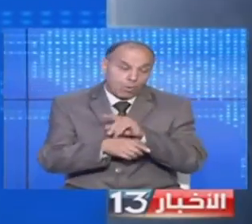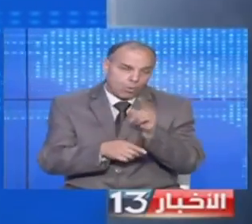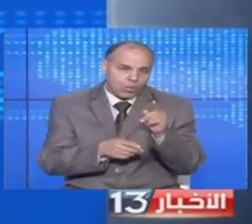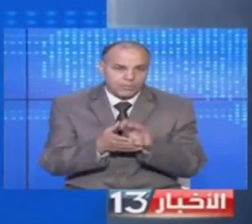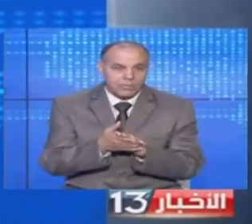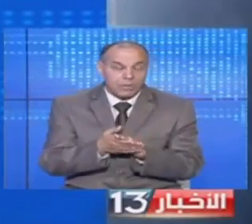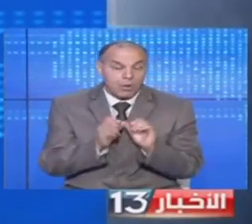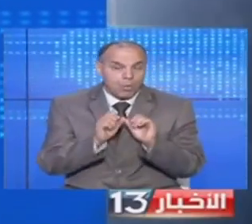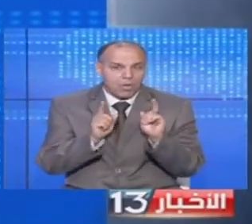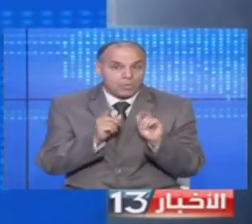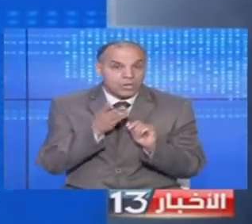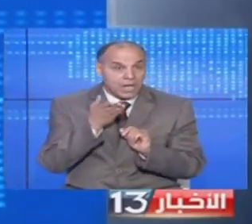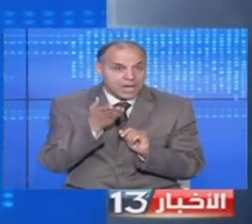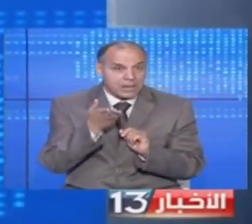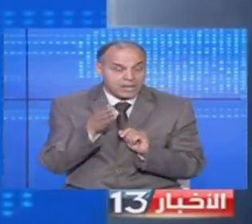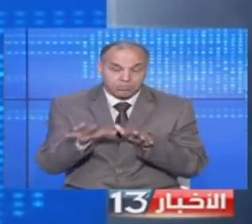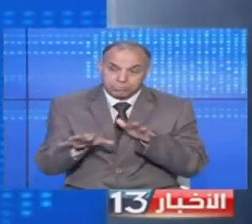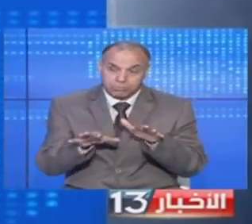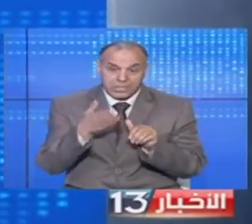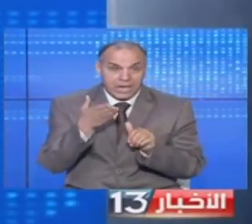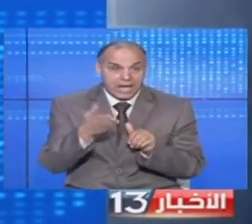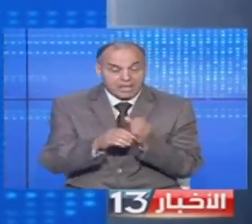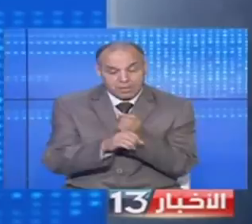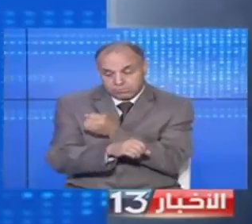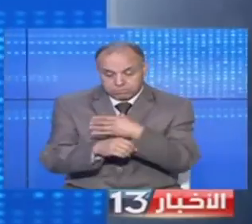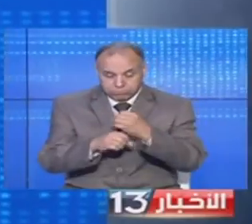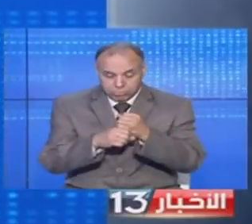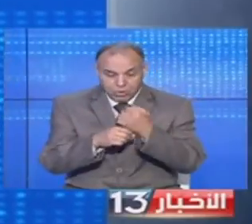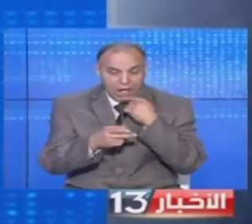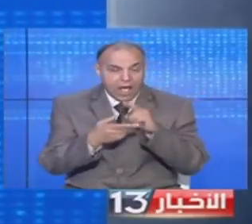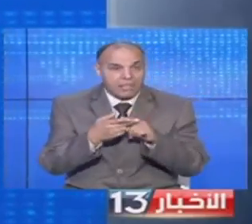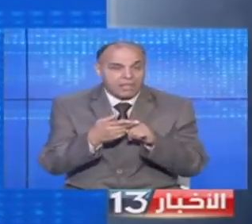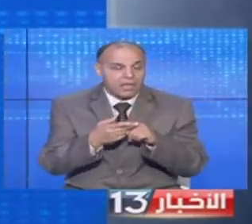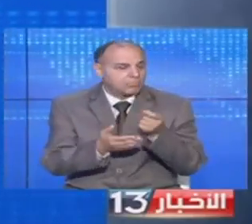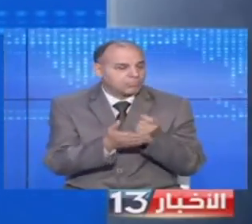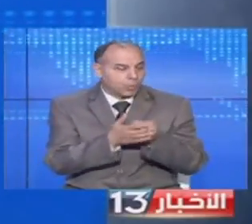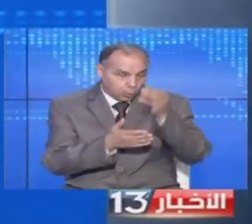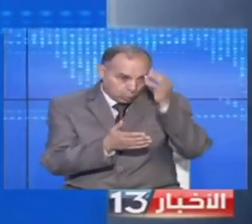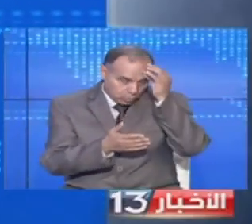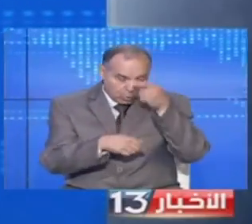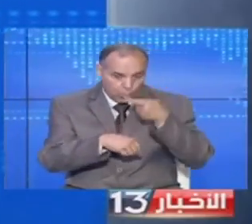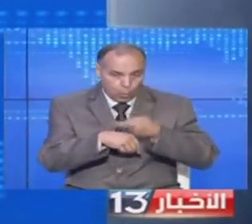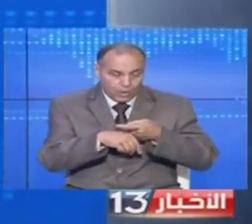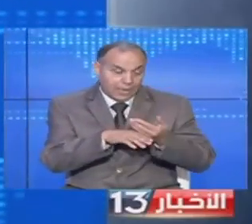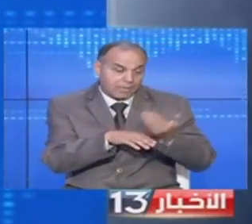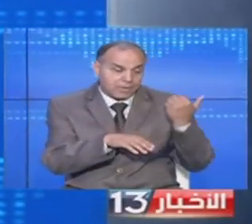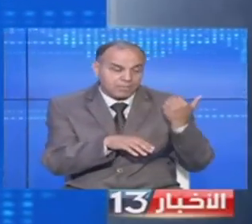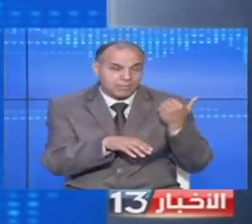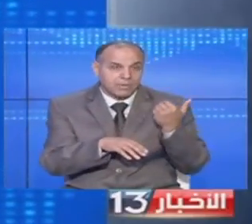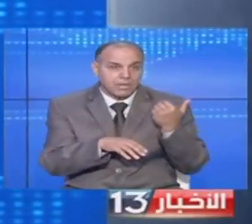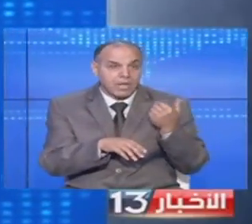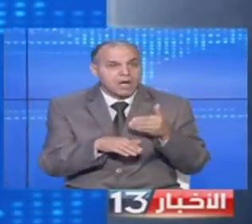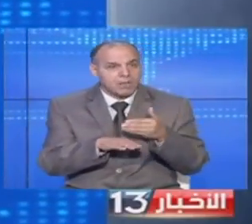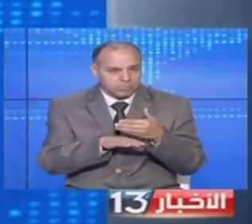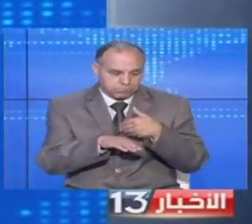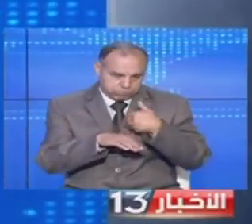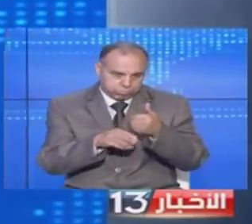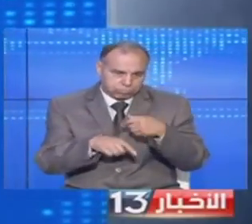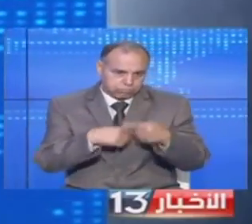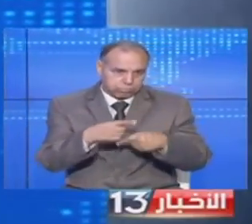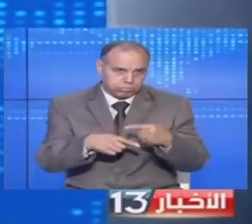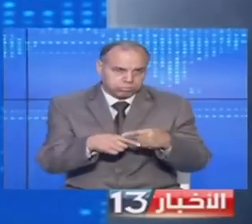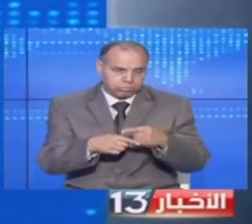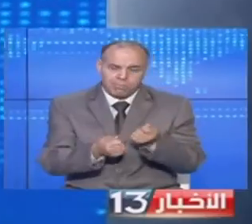موضحا ان اجراء هذه التحاليل التي اقتنتها تونس في فتره سابقه سيتم بصفه